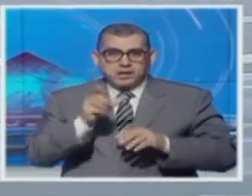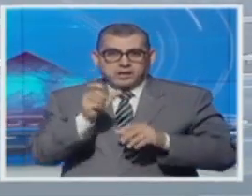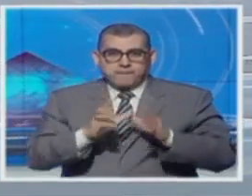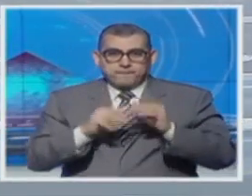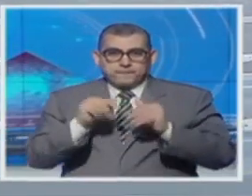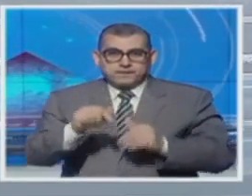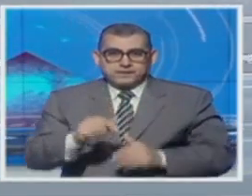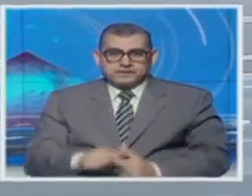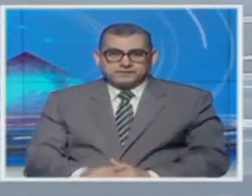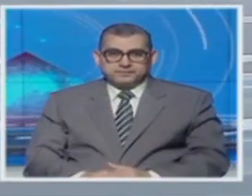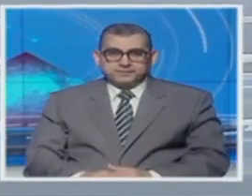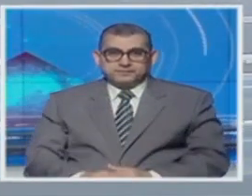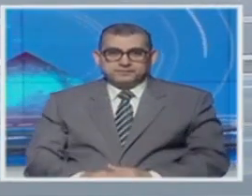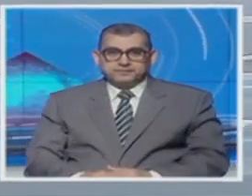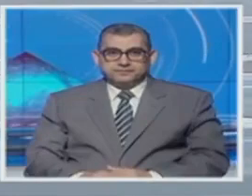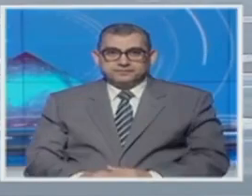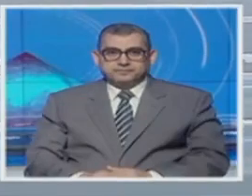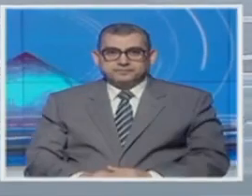المصري.